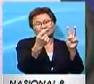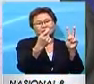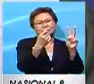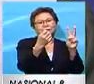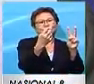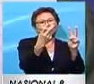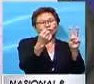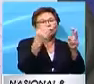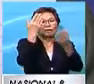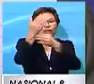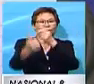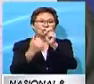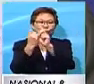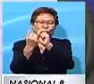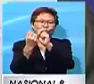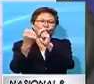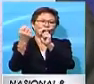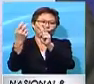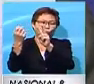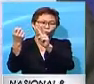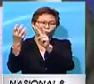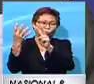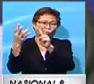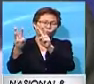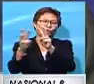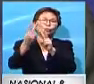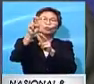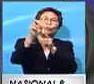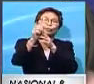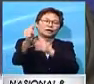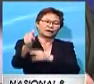2014, tawaran kompaun yang ditawarkan RM20.